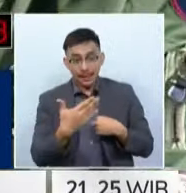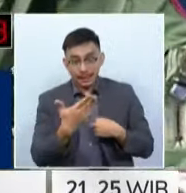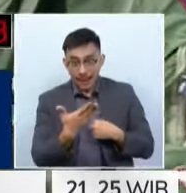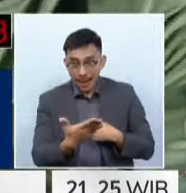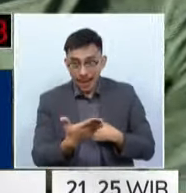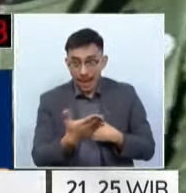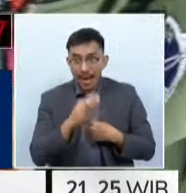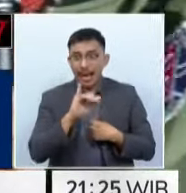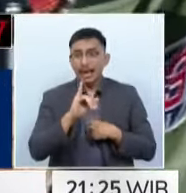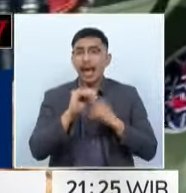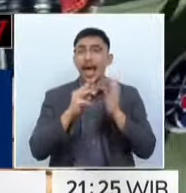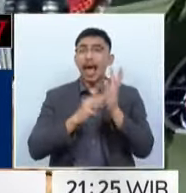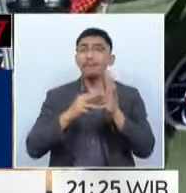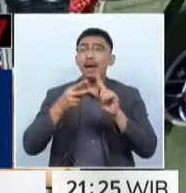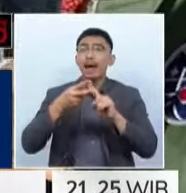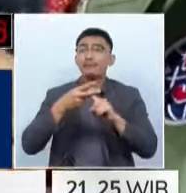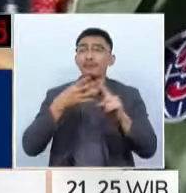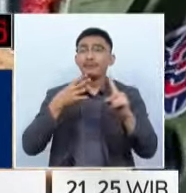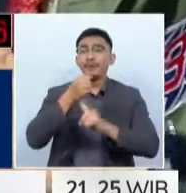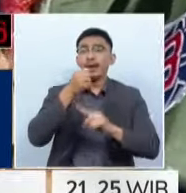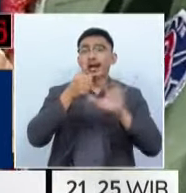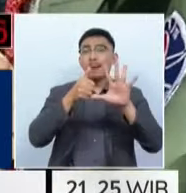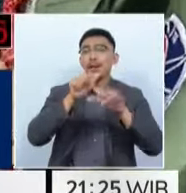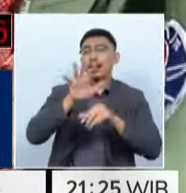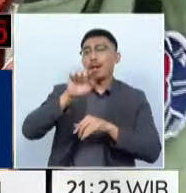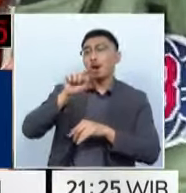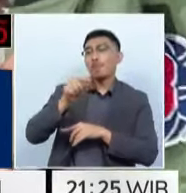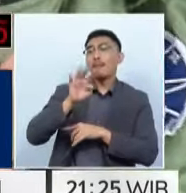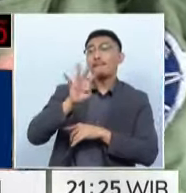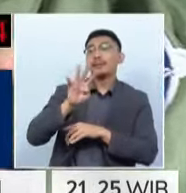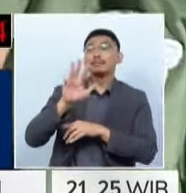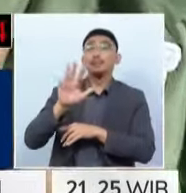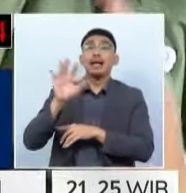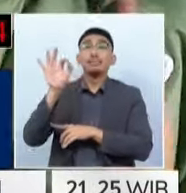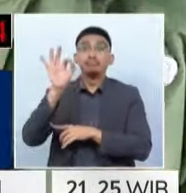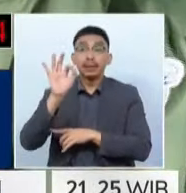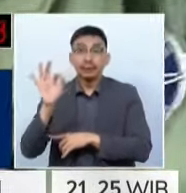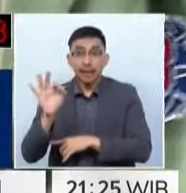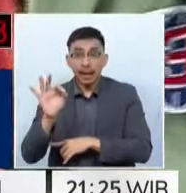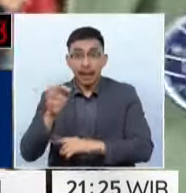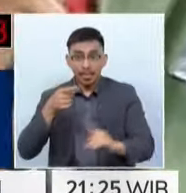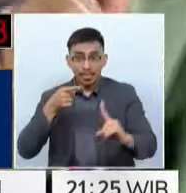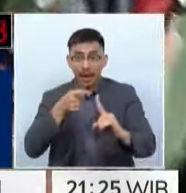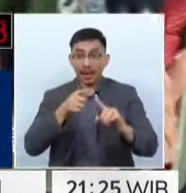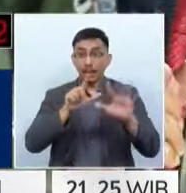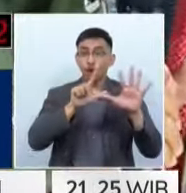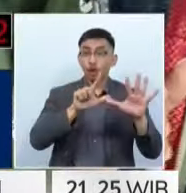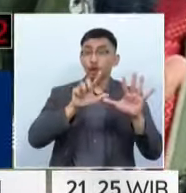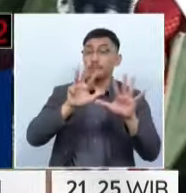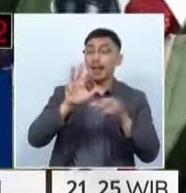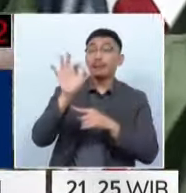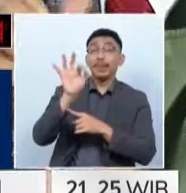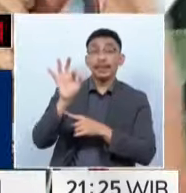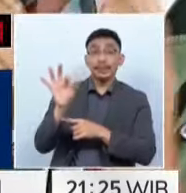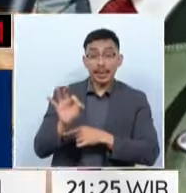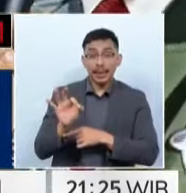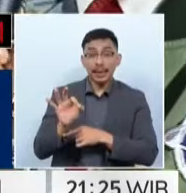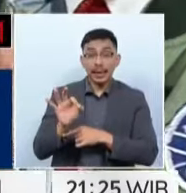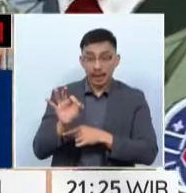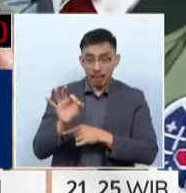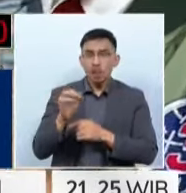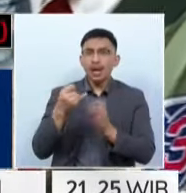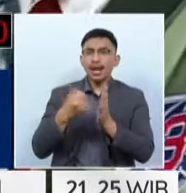kita hanya 65,49% dari target 79% Mengapa terjadi penurunan dan